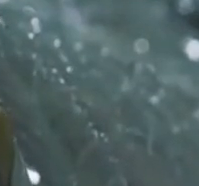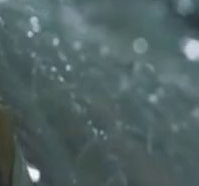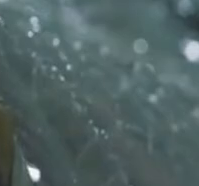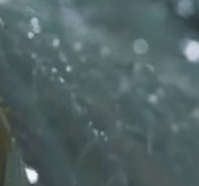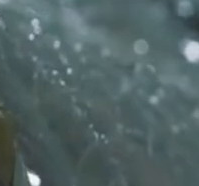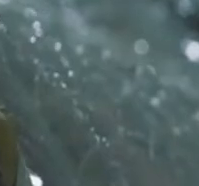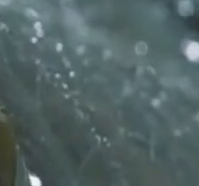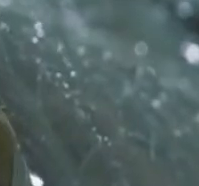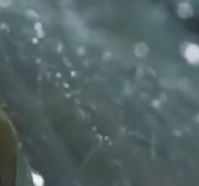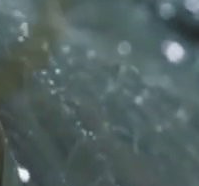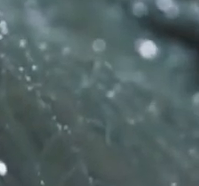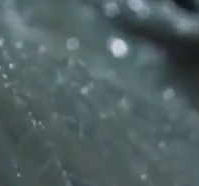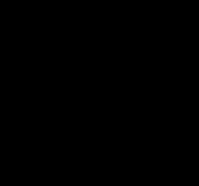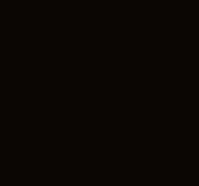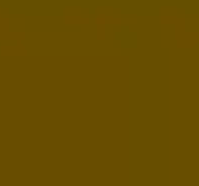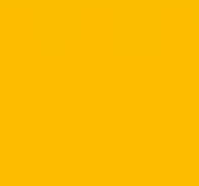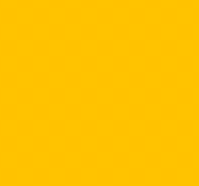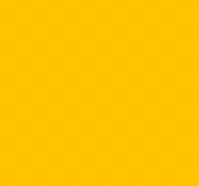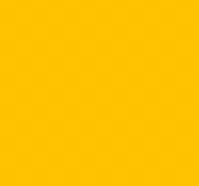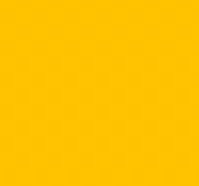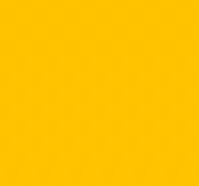i-business yakho.